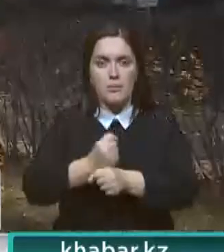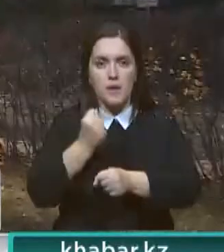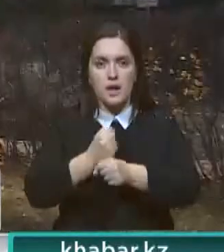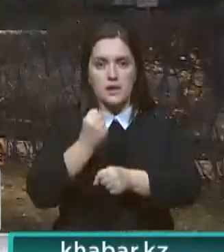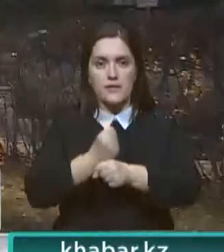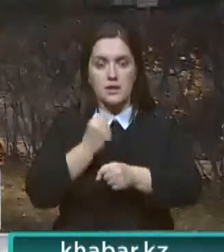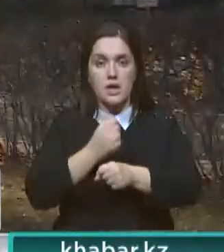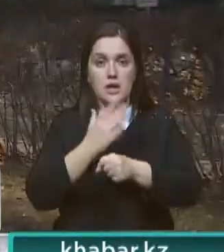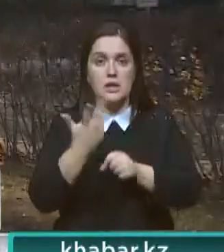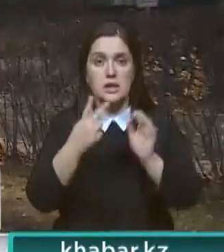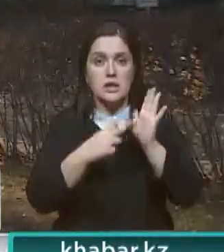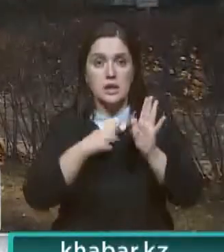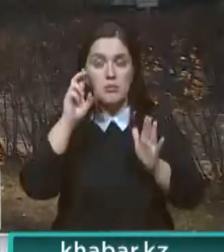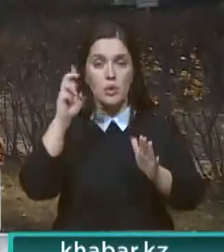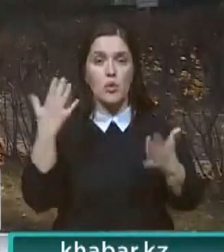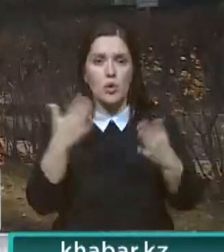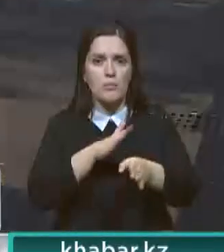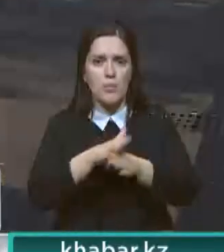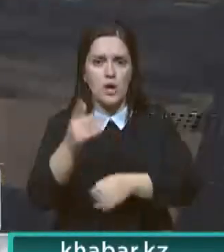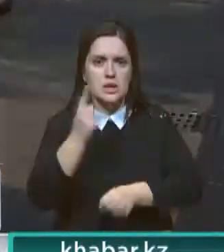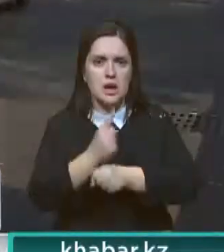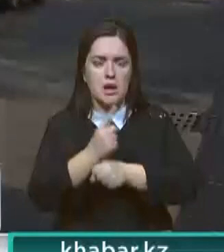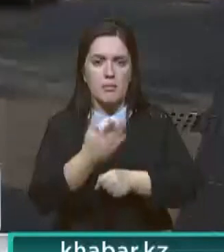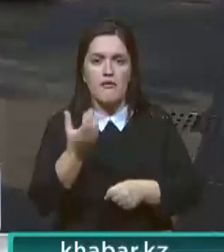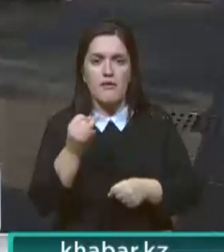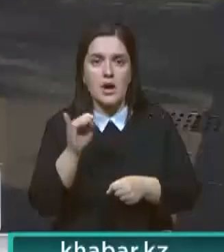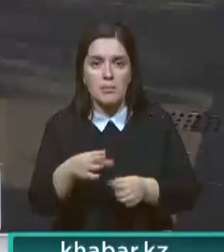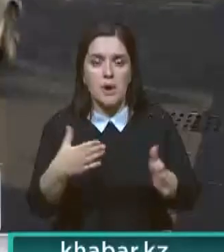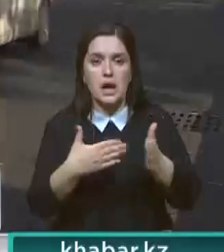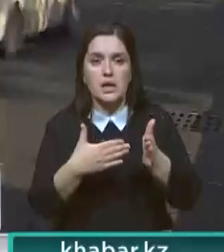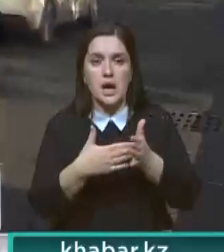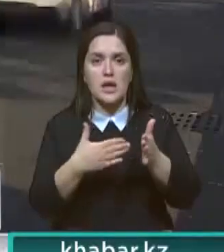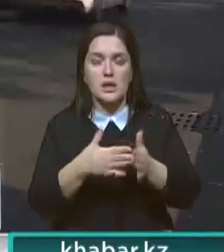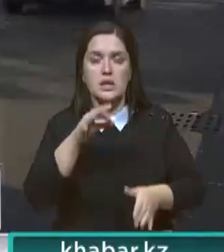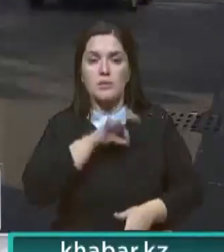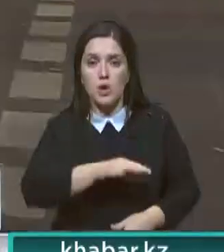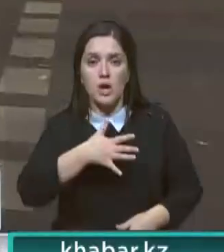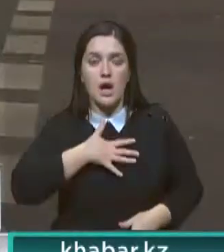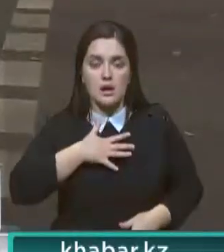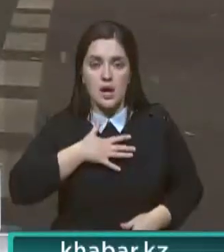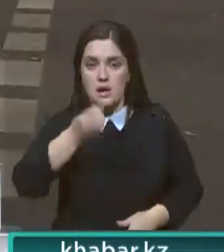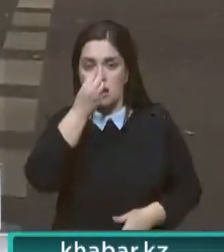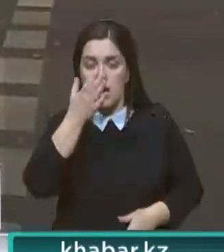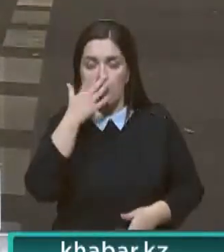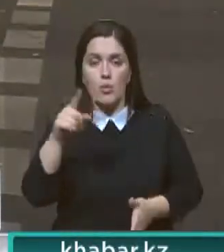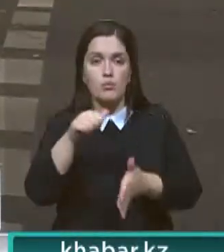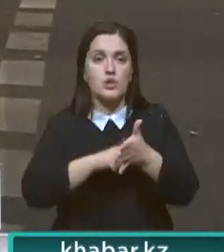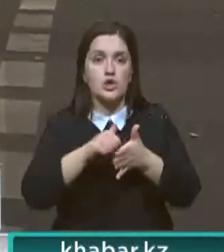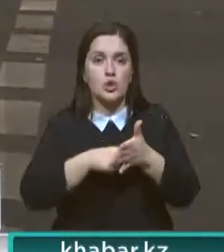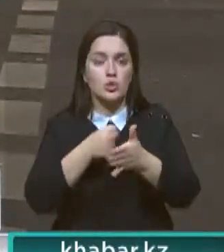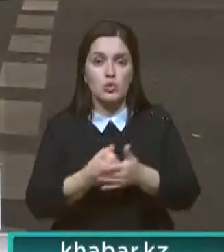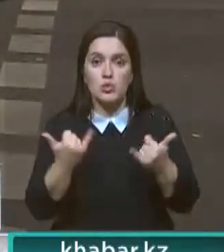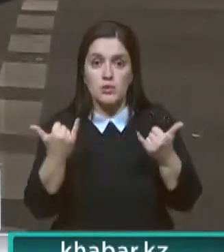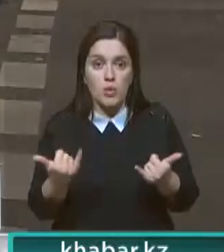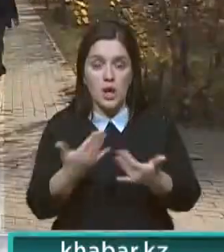Между тем, 37 стран уже полностью запретили вейпы, ограничили их использование в Канаде и Японии. А причина вся в том, что до сих пор